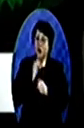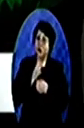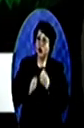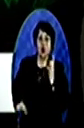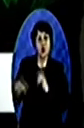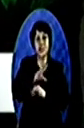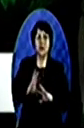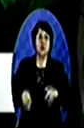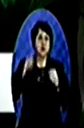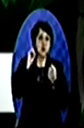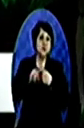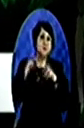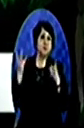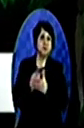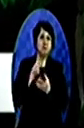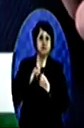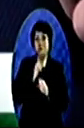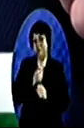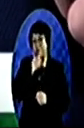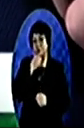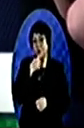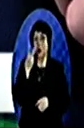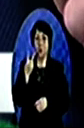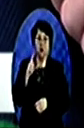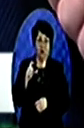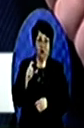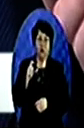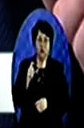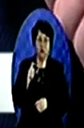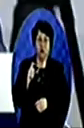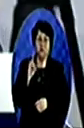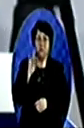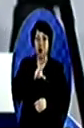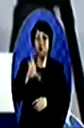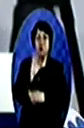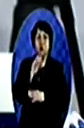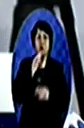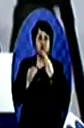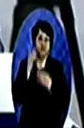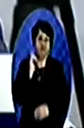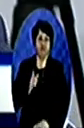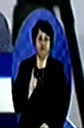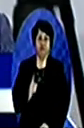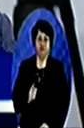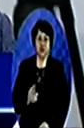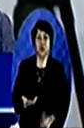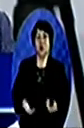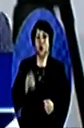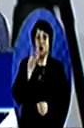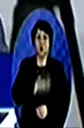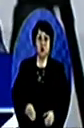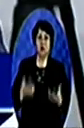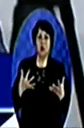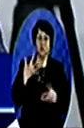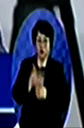чиглэлээр нэгдэж чадахгүй байгааг үйлдвэрчний эвлэлийн төлөөлөл шүүмжиллээ. Харамсалтай нь энэ 4-5 жилийн хугацаанд бол